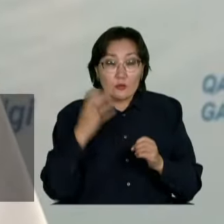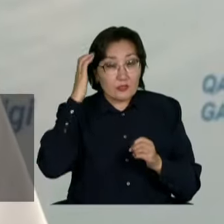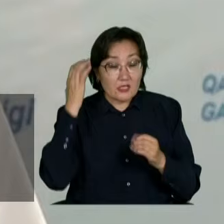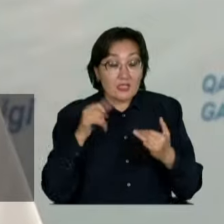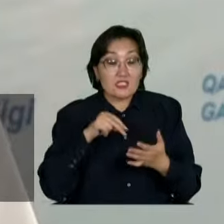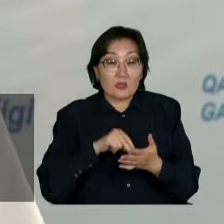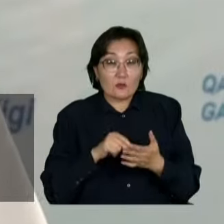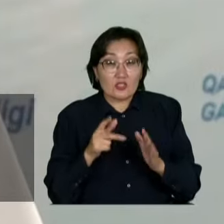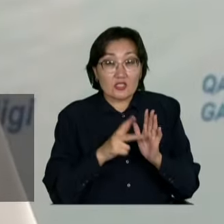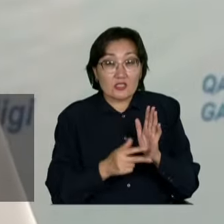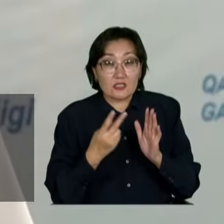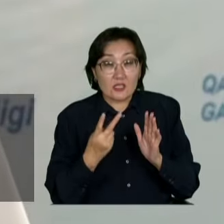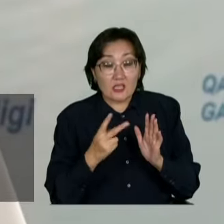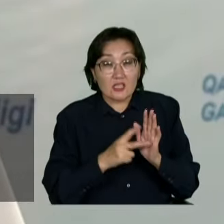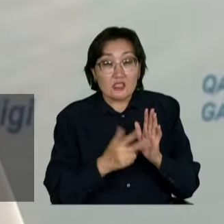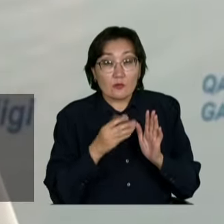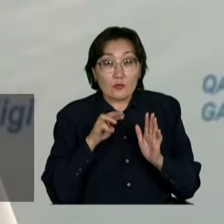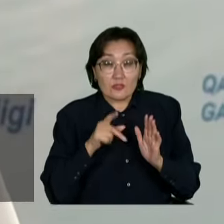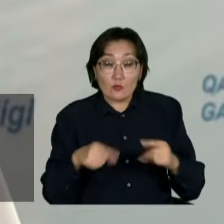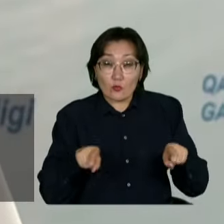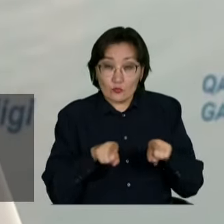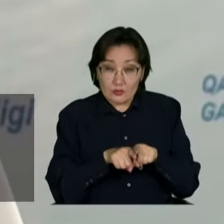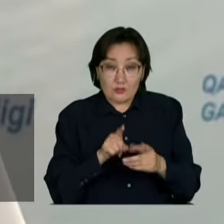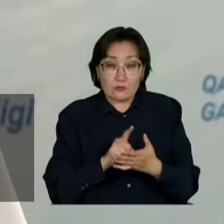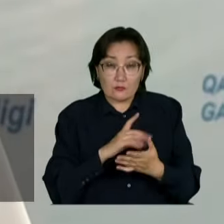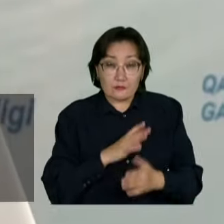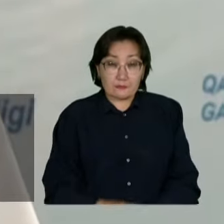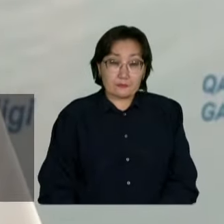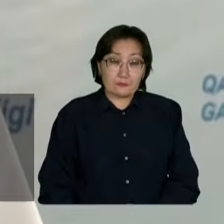бағасын 82-85 теңгеге алатын болсақ, осындай болып тұр.